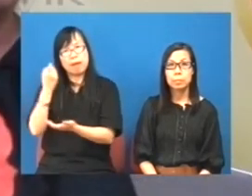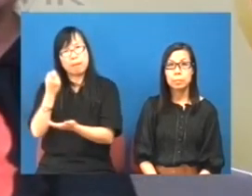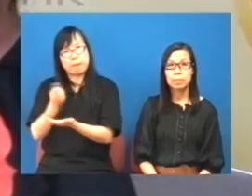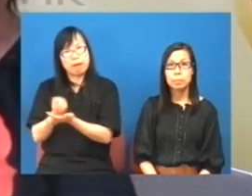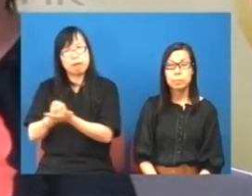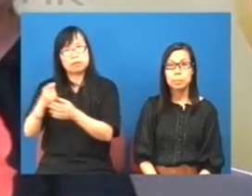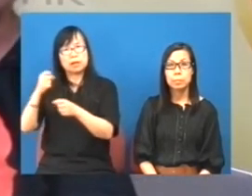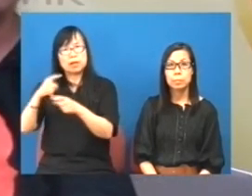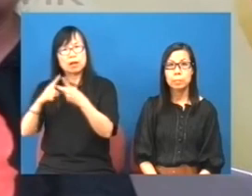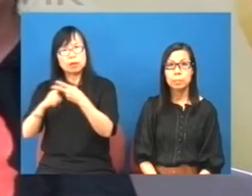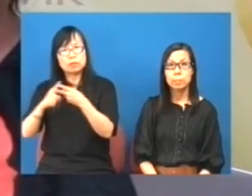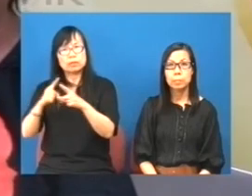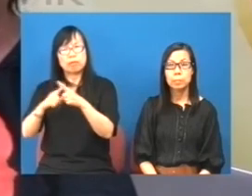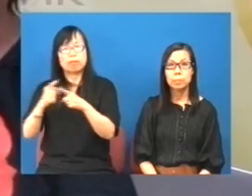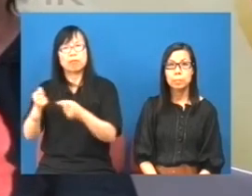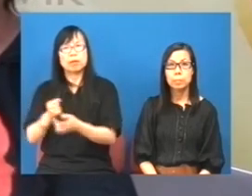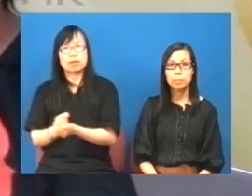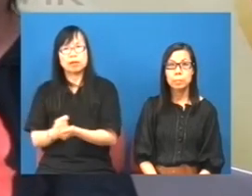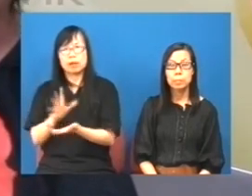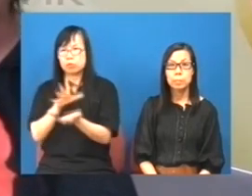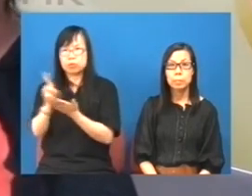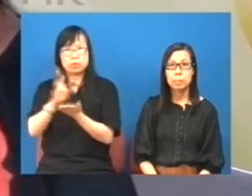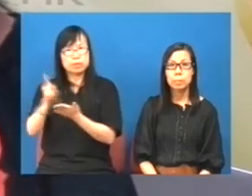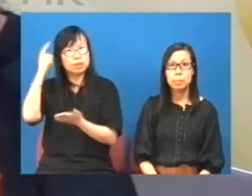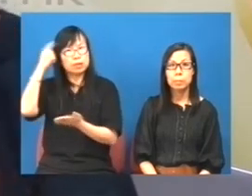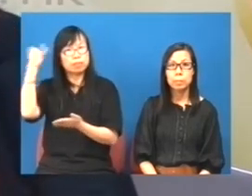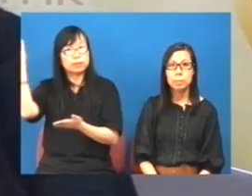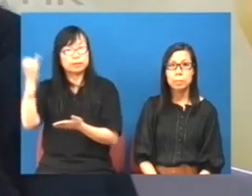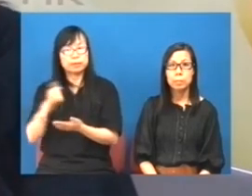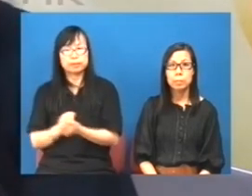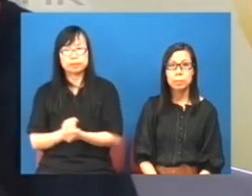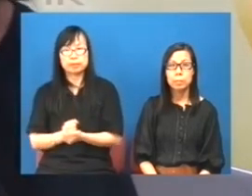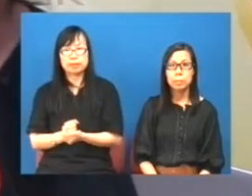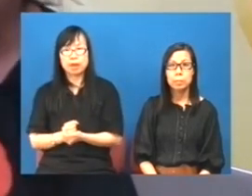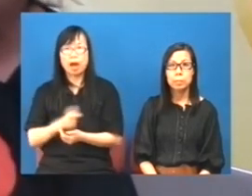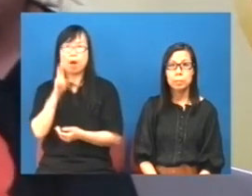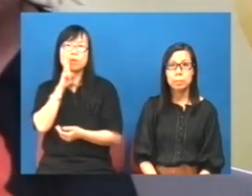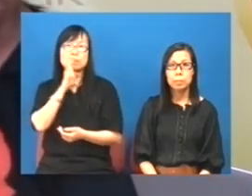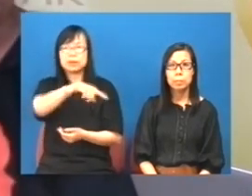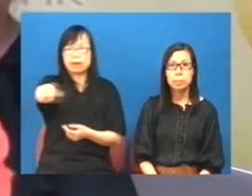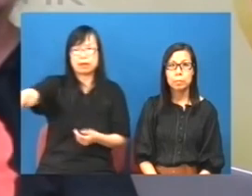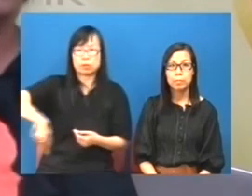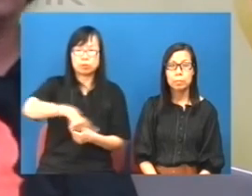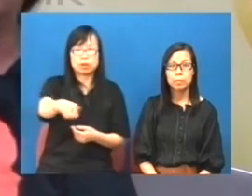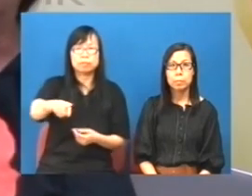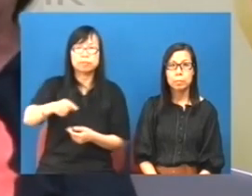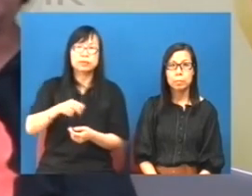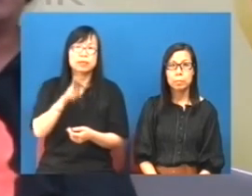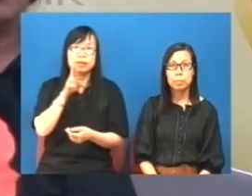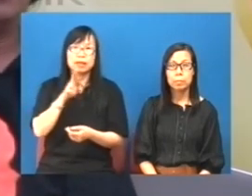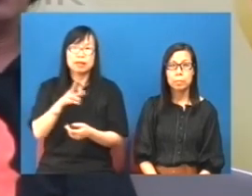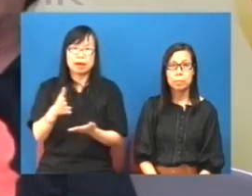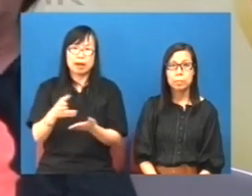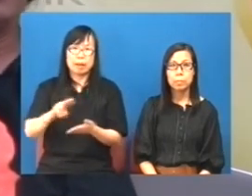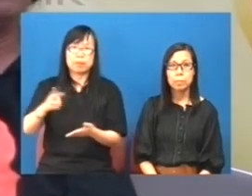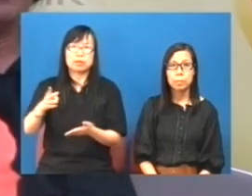第一沒有歸屬感第二沒有出業知識如果撞到一些好像大頭牆就馬上